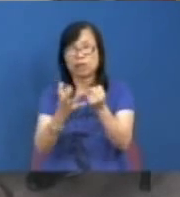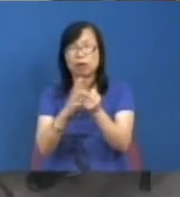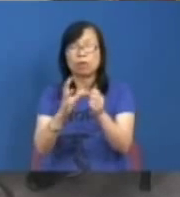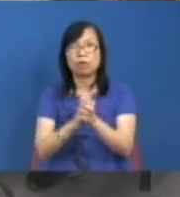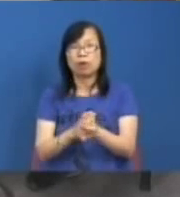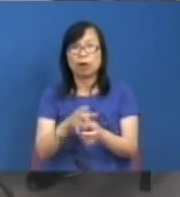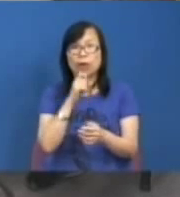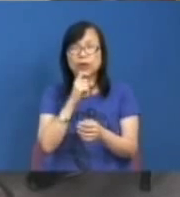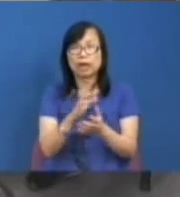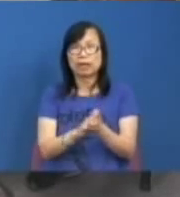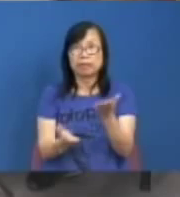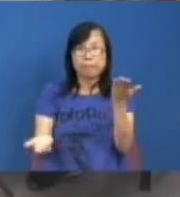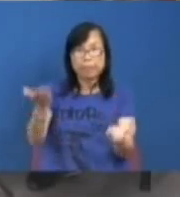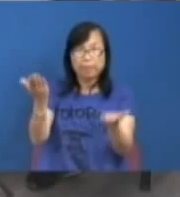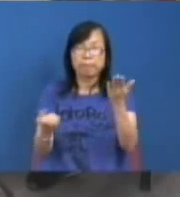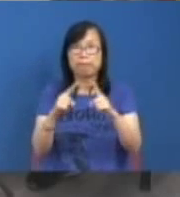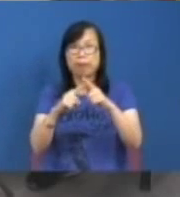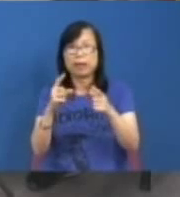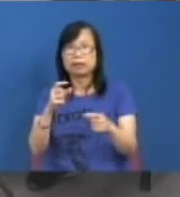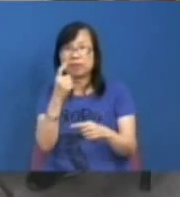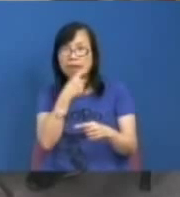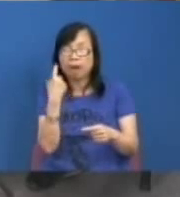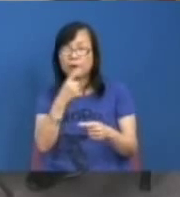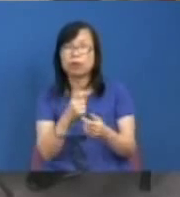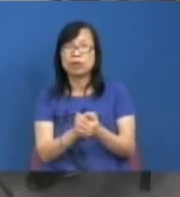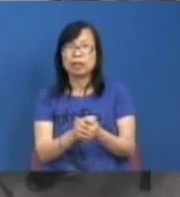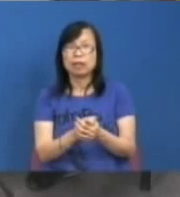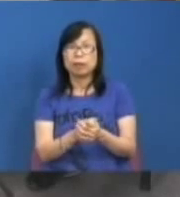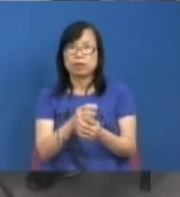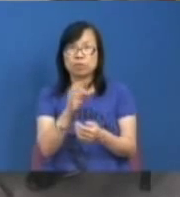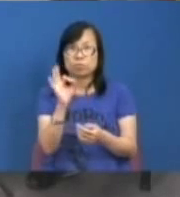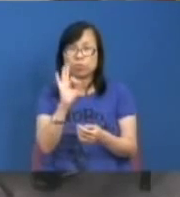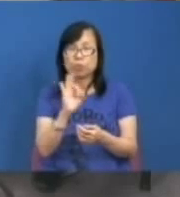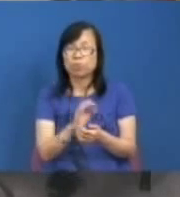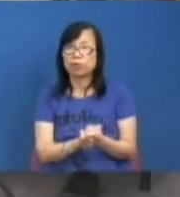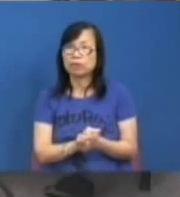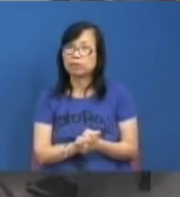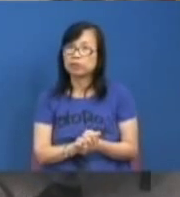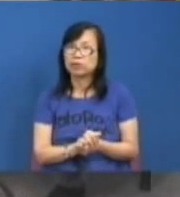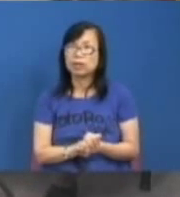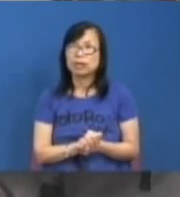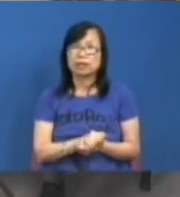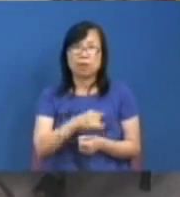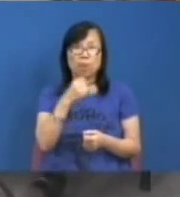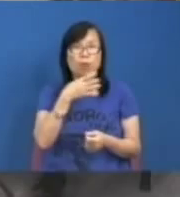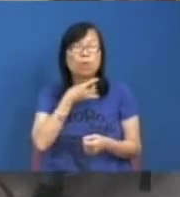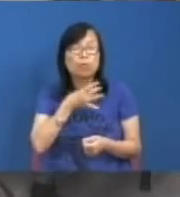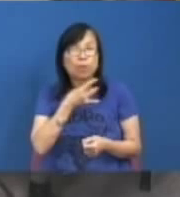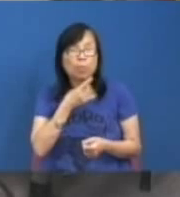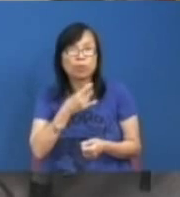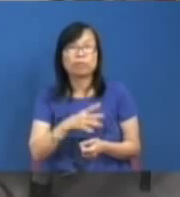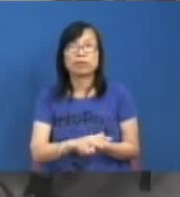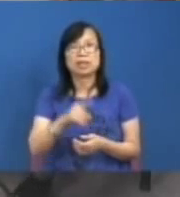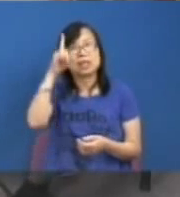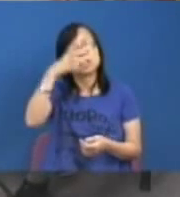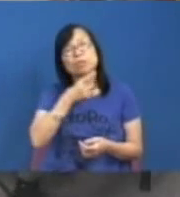大嘅比例嘅人口咧，係而家喺個缺水，去呢個旱災嘅受緊天災旱災